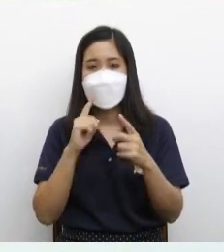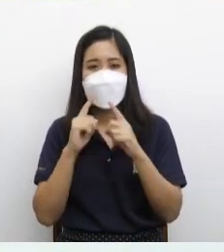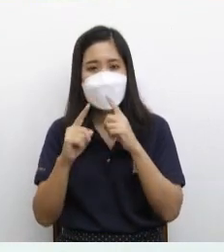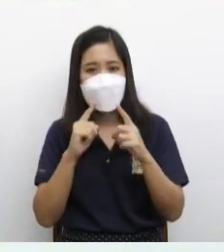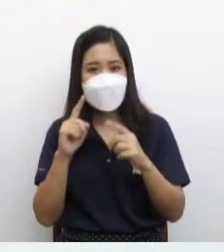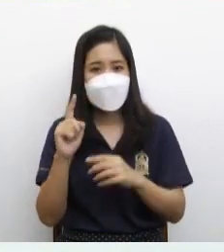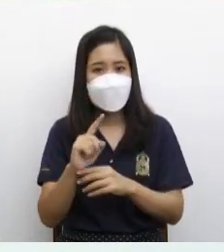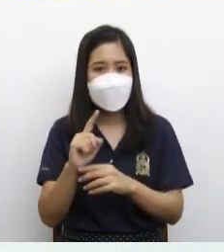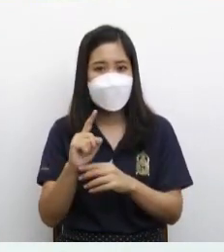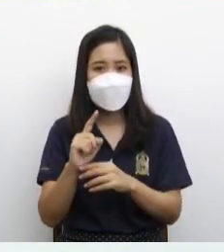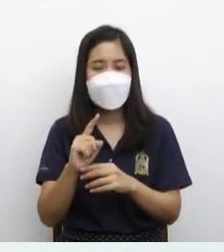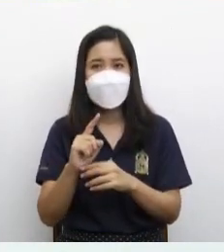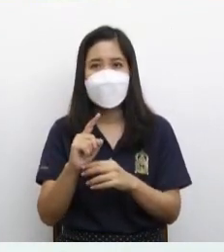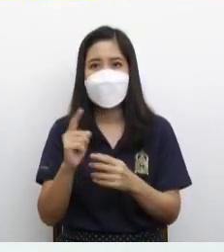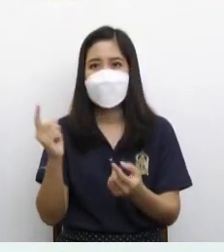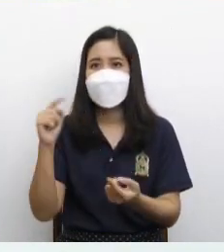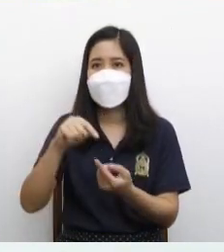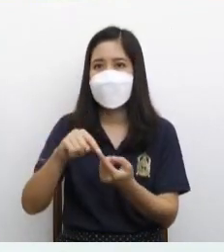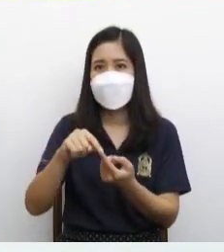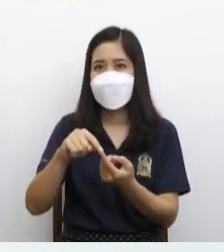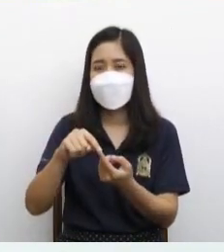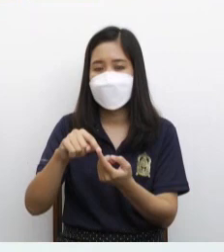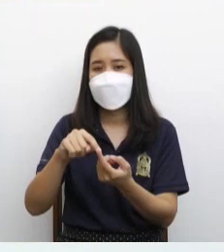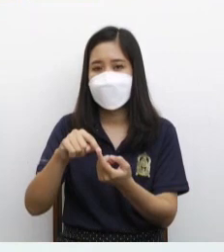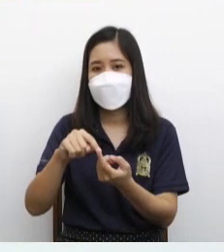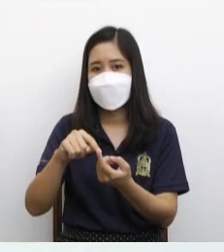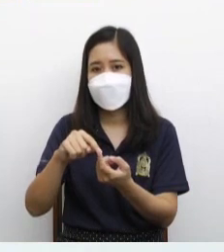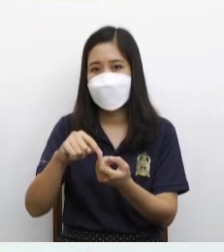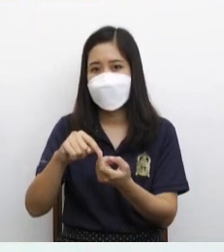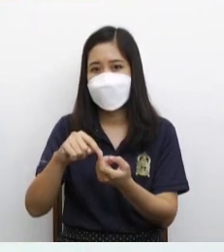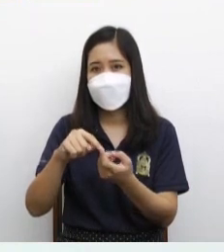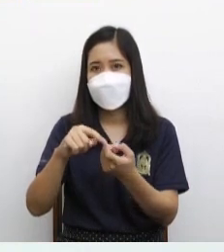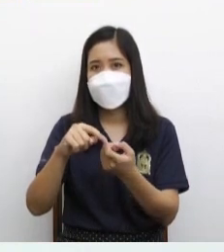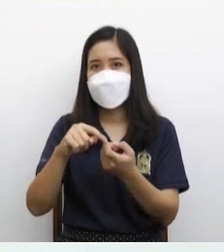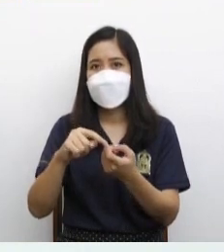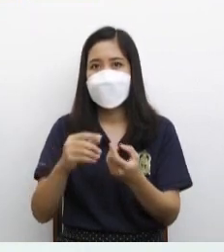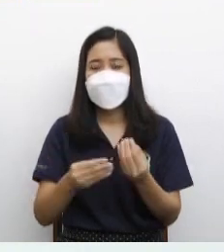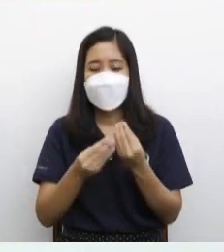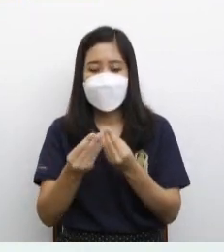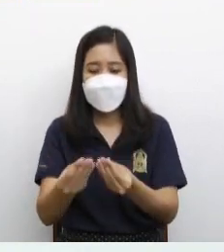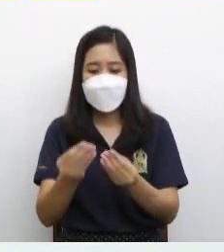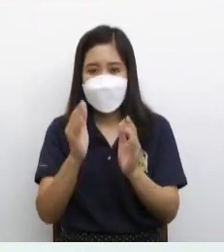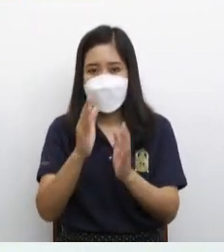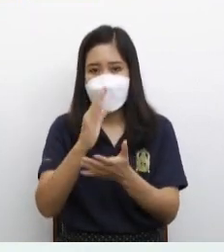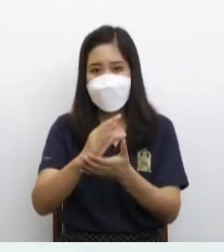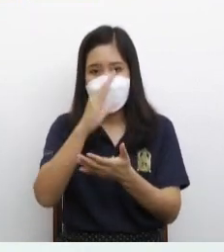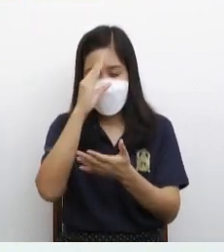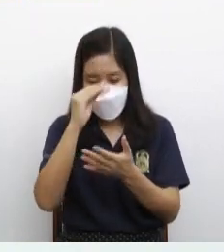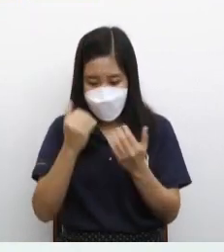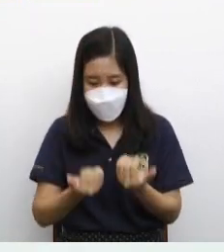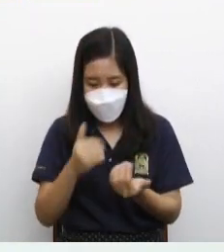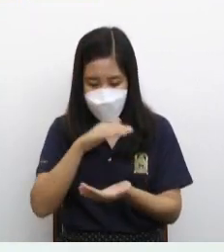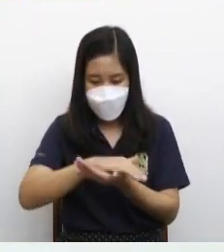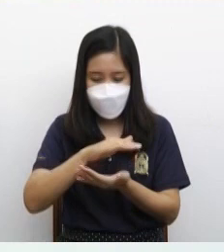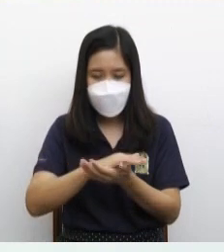ซ่อมการเสริมอ่าการบกพร่องทางการเรียนให้กับนักเรียนเมื่อเราสามารถเปิด on siteได้แล้วเนี่ย